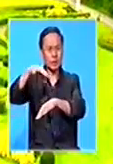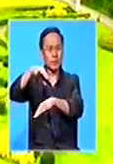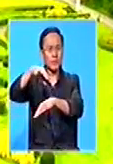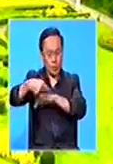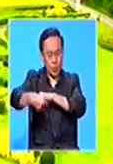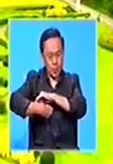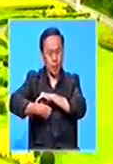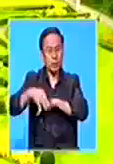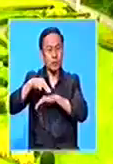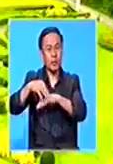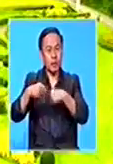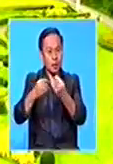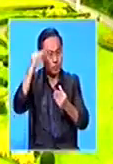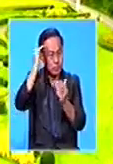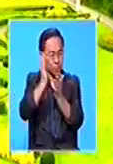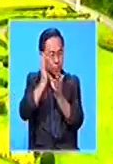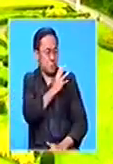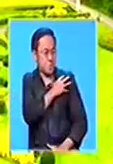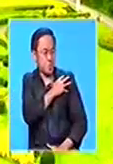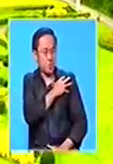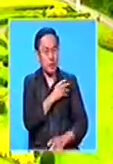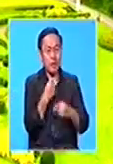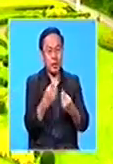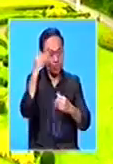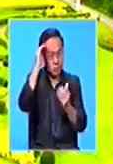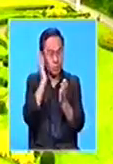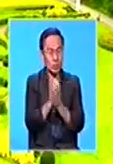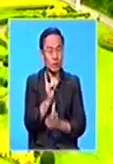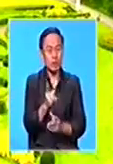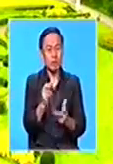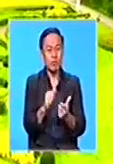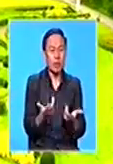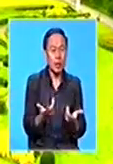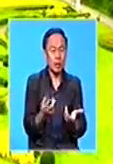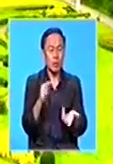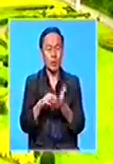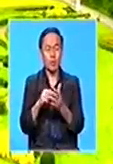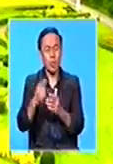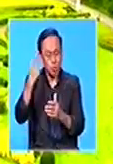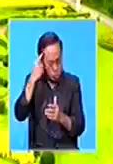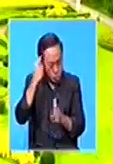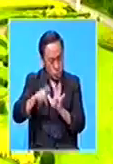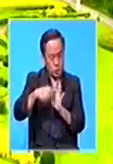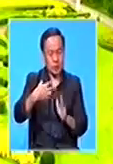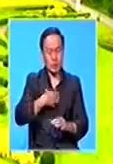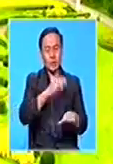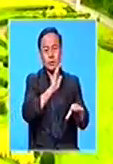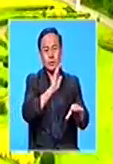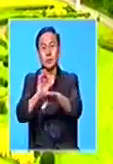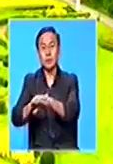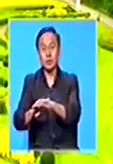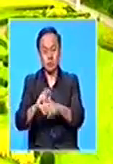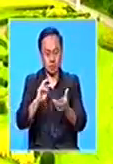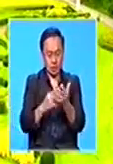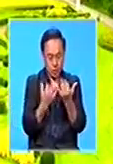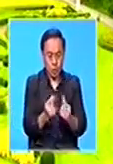แต่การพูดบางทีมันทำให้เสื่อมเสียหายทั้งที่คนพูดก็เจตนาดีนะไม่อยากให้มันเกิดขึ้นเราต้องเอามาเจอกันนะ